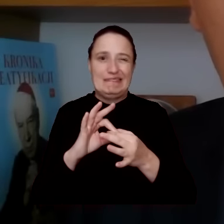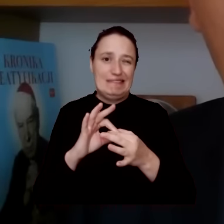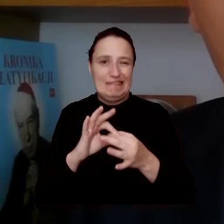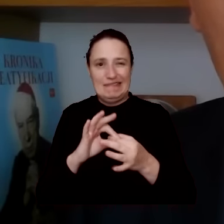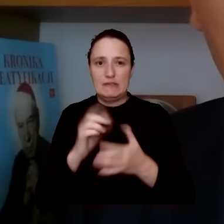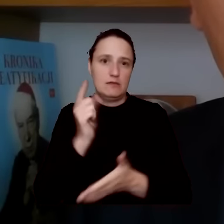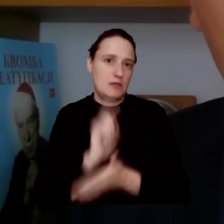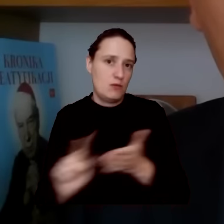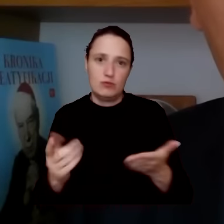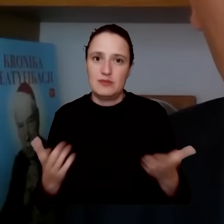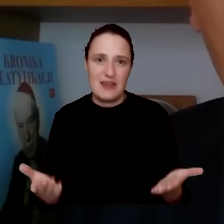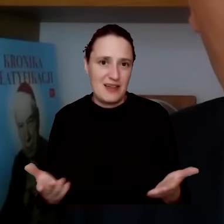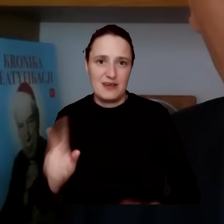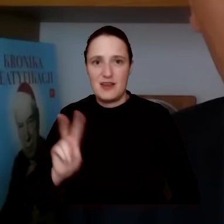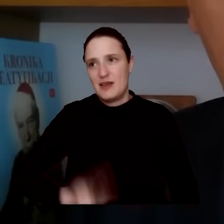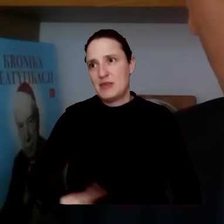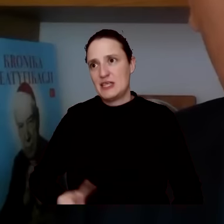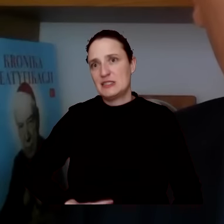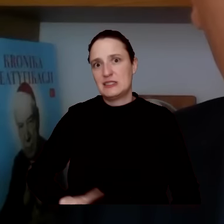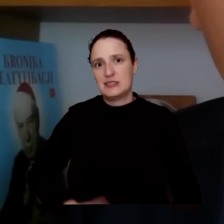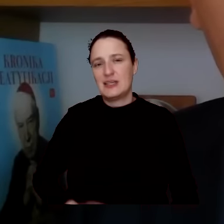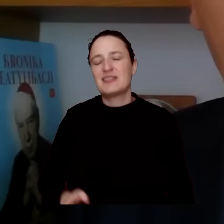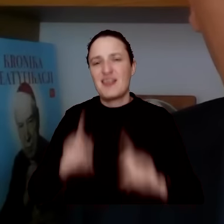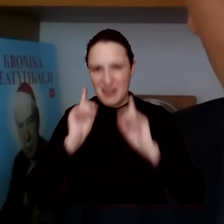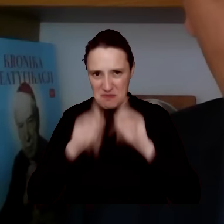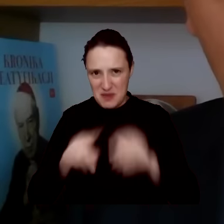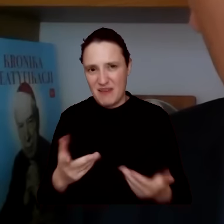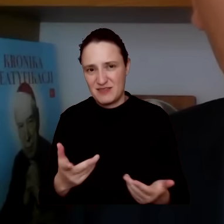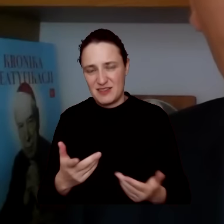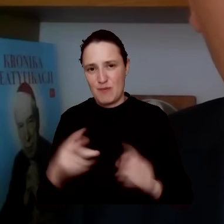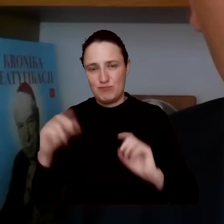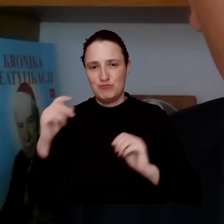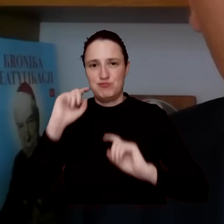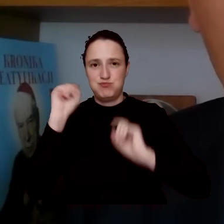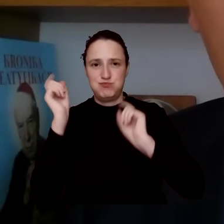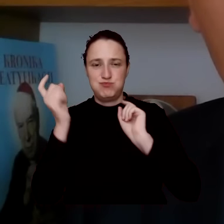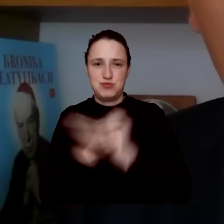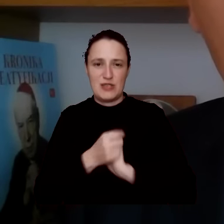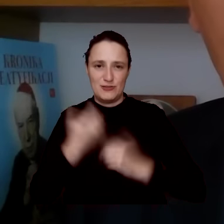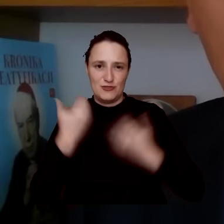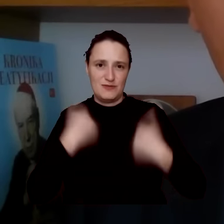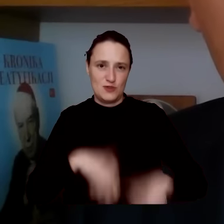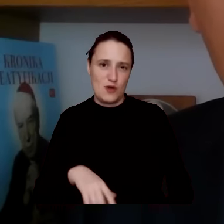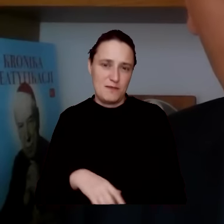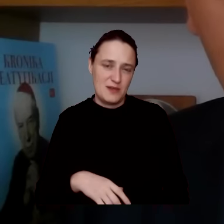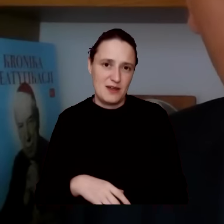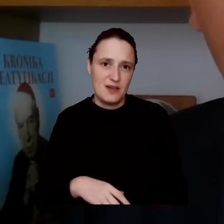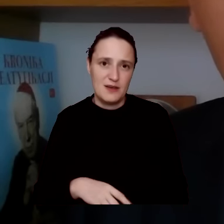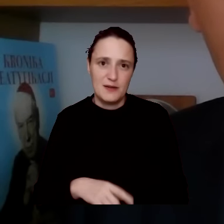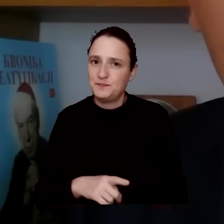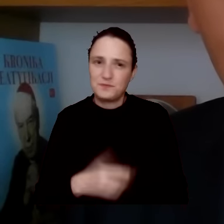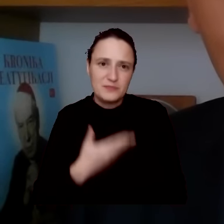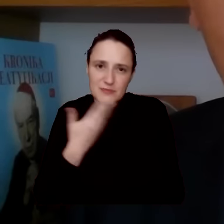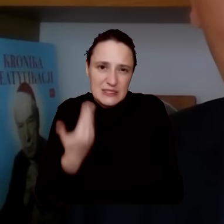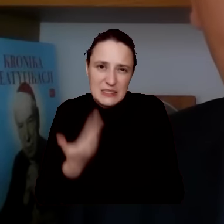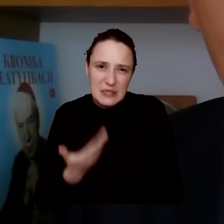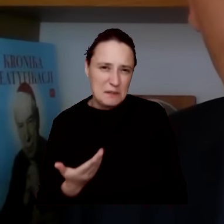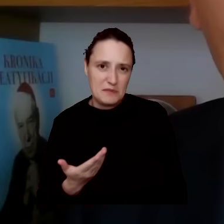Pan minister robi sobie tutaj krzywdę. No nie ma, nie chcę powiedzieć mocno, nie ma czegoś takiego,